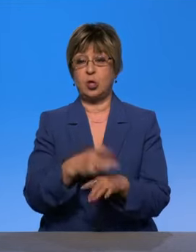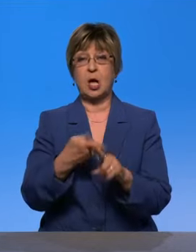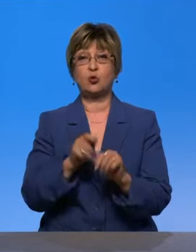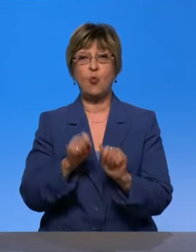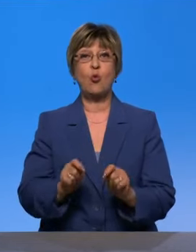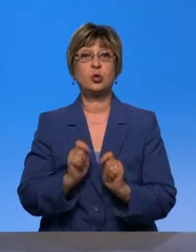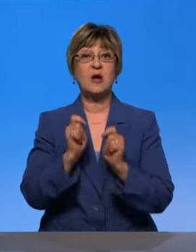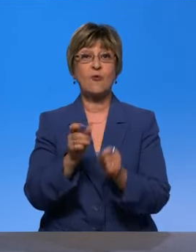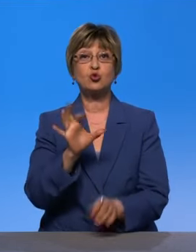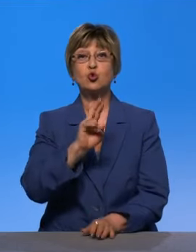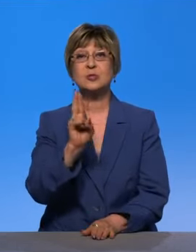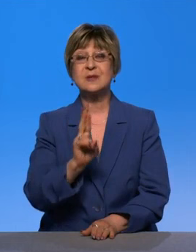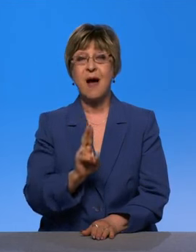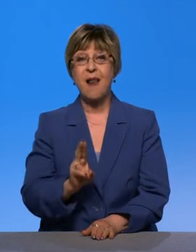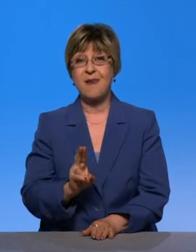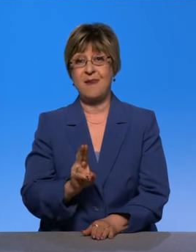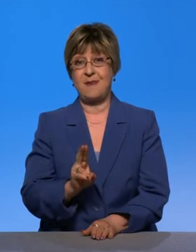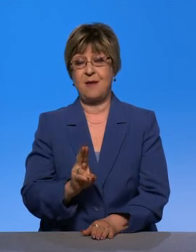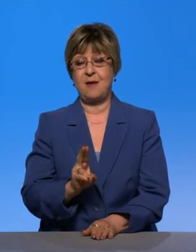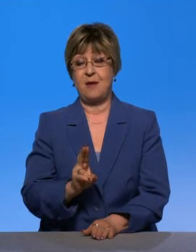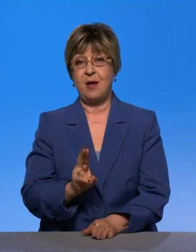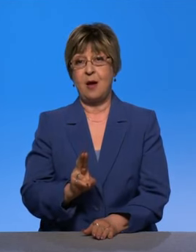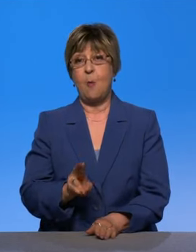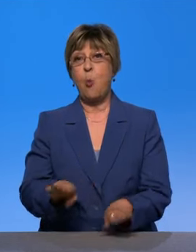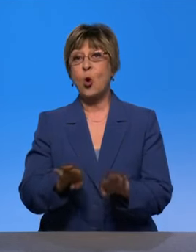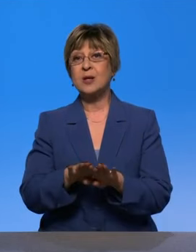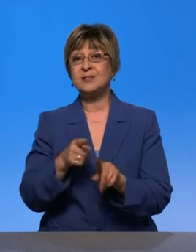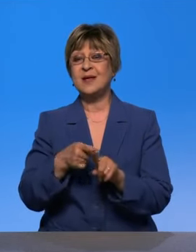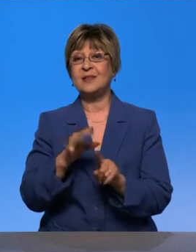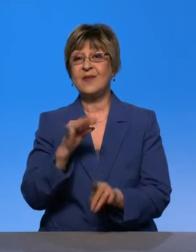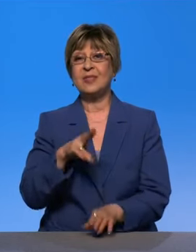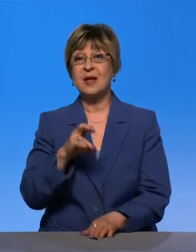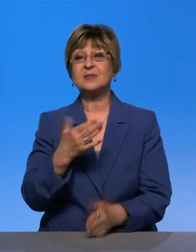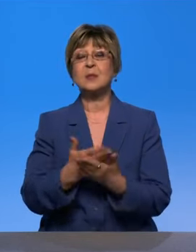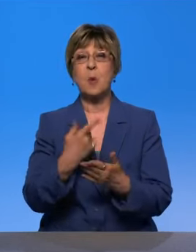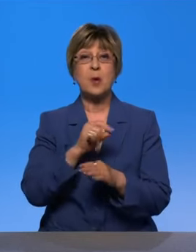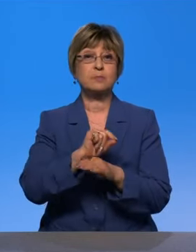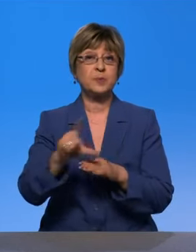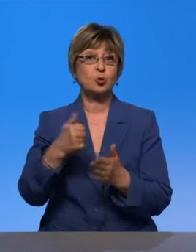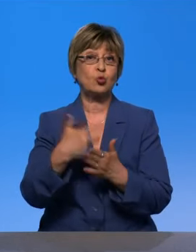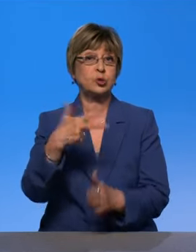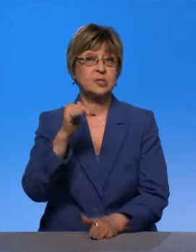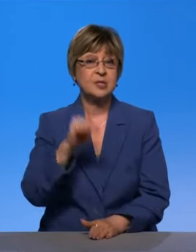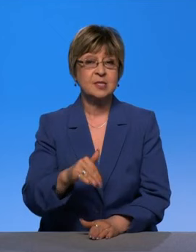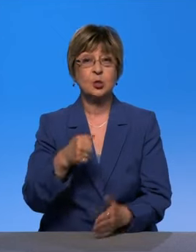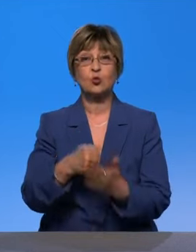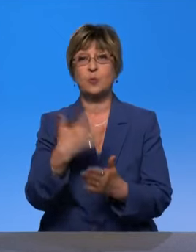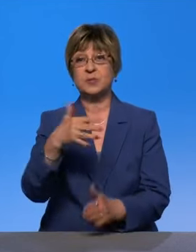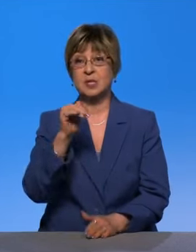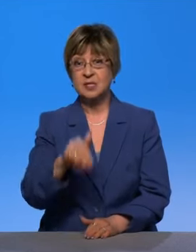социальное покрытие на этот индекс. Но если мы повысим его до 30 или до 50, значит, все